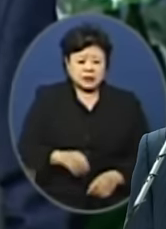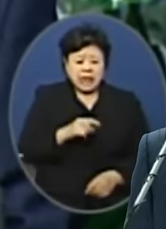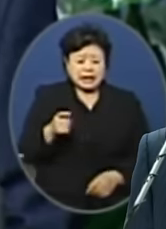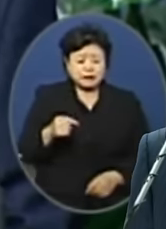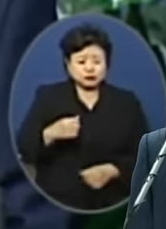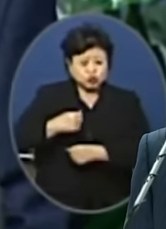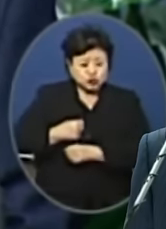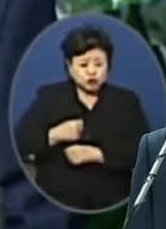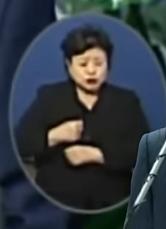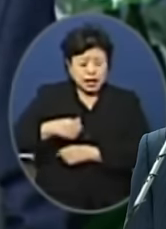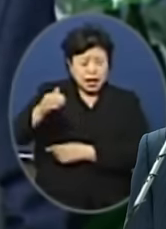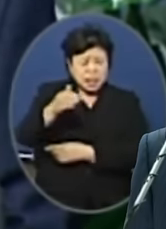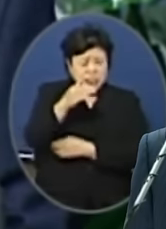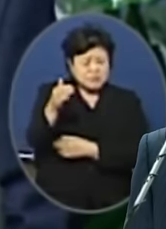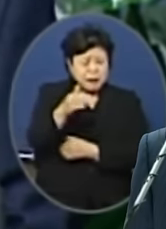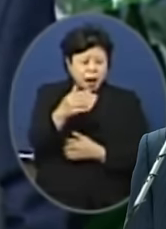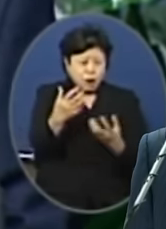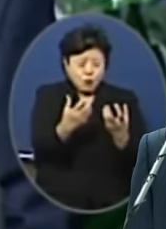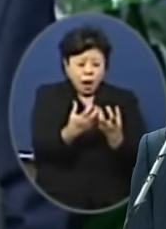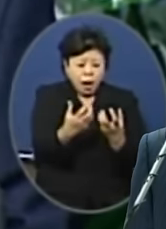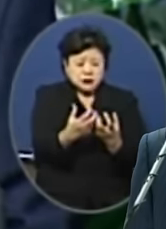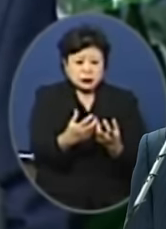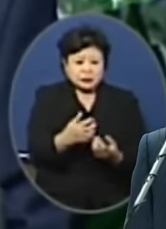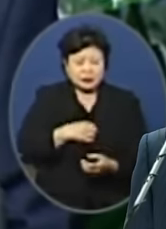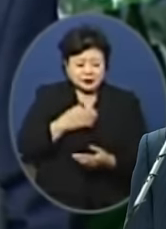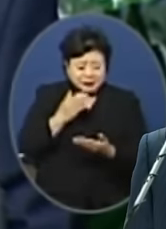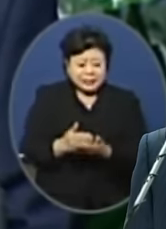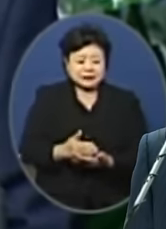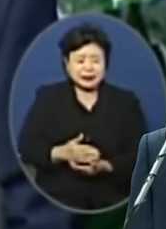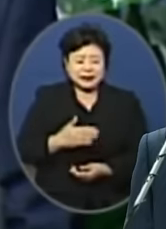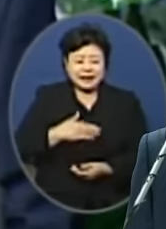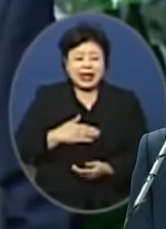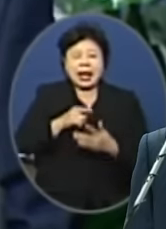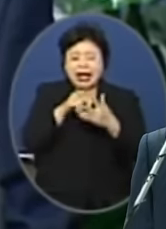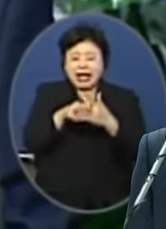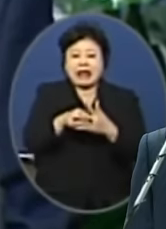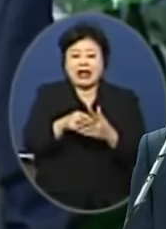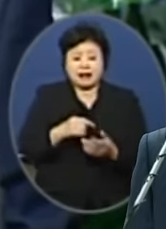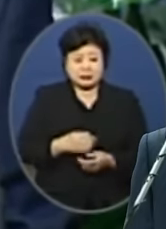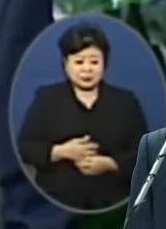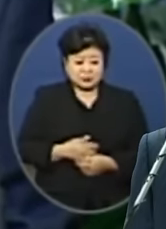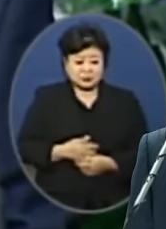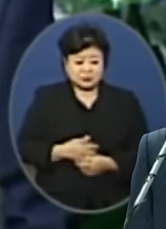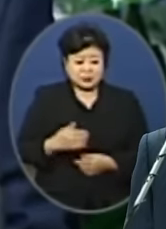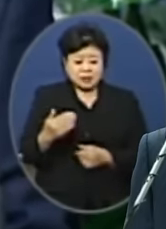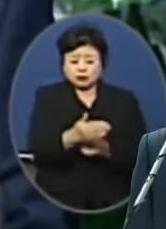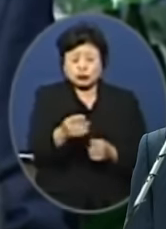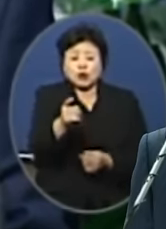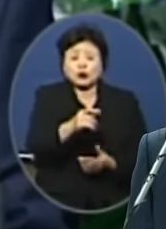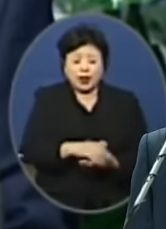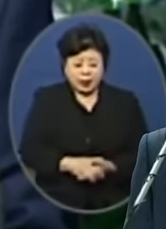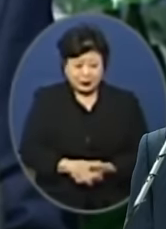아람의 군대의 깃발이 꽉 들어차십니다. 걱정 마라. 내가 다 알고 있다. 알고 계시면 뭐합니까? 둘러싸였는데.